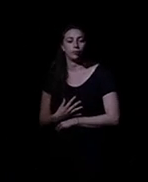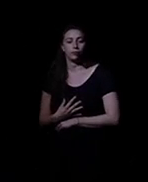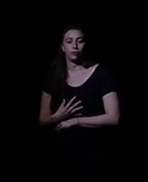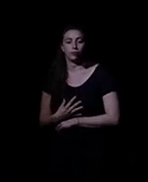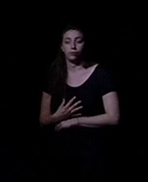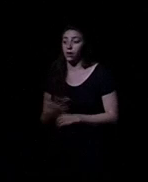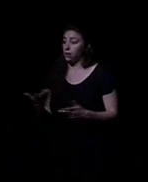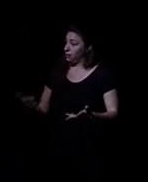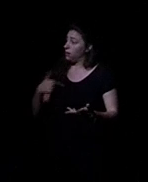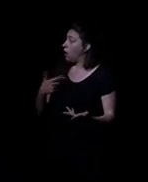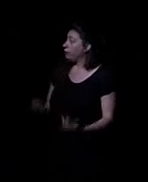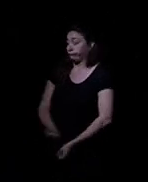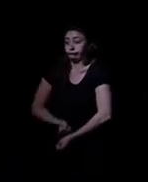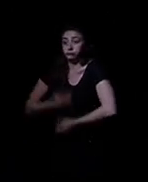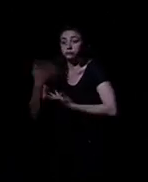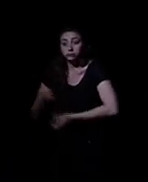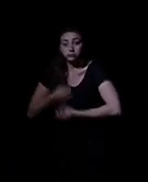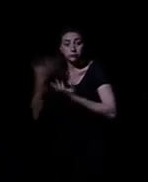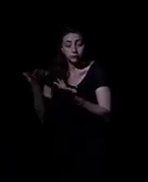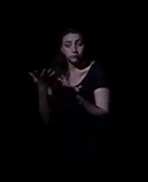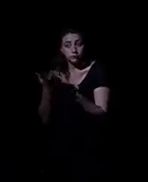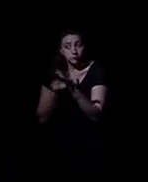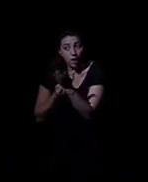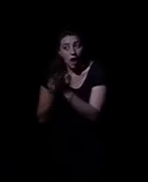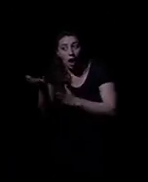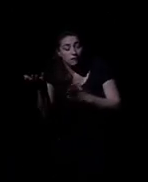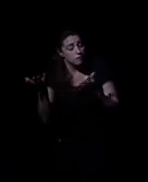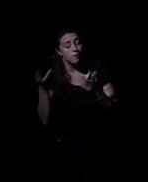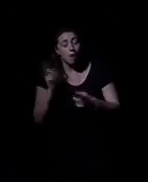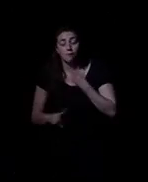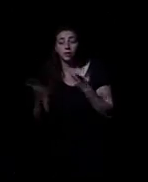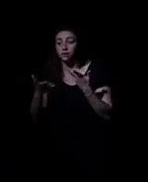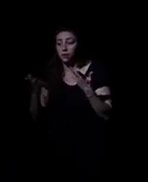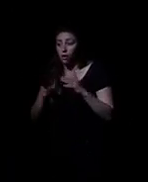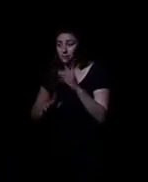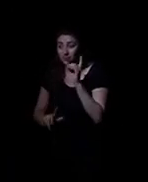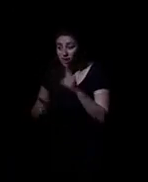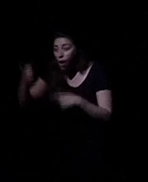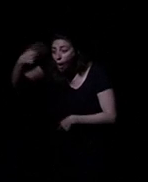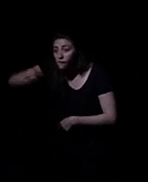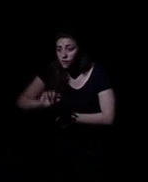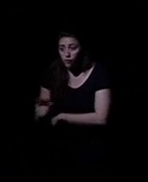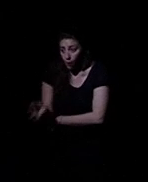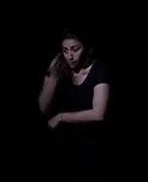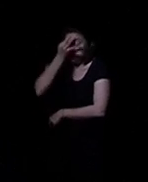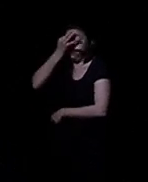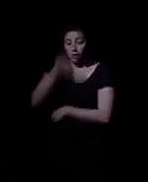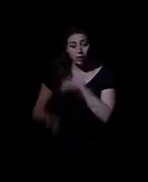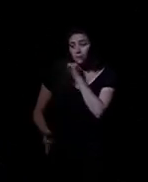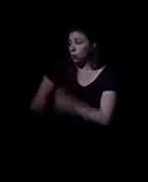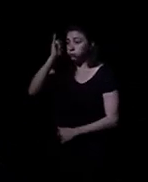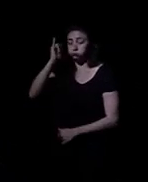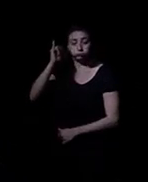avec cette petite histoire, qui est la mienne, c'est de dire à un moment, osez y aller, osez essayer.